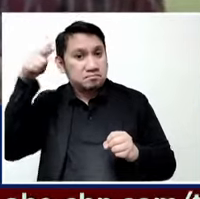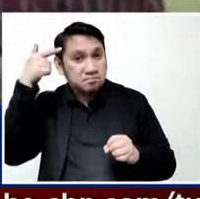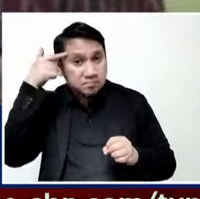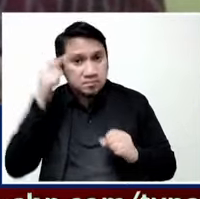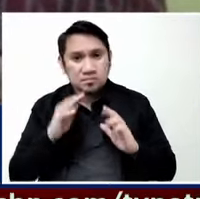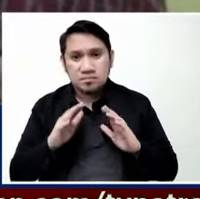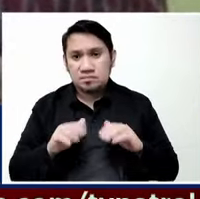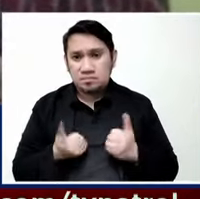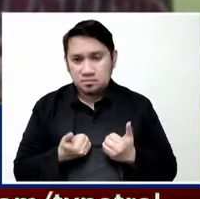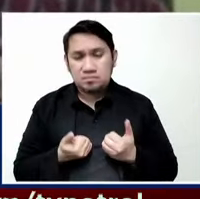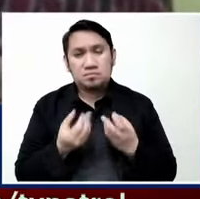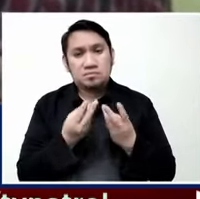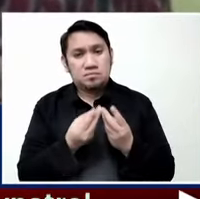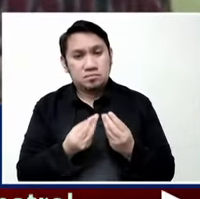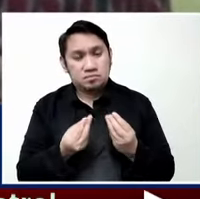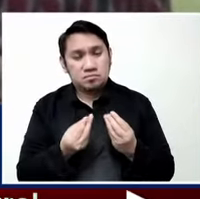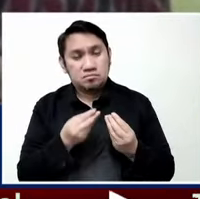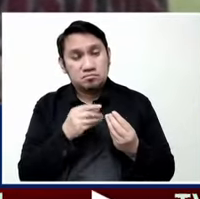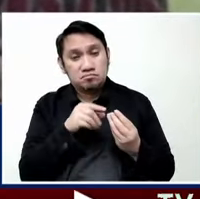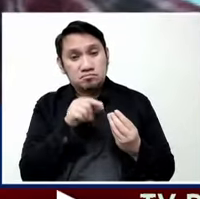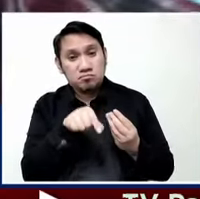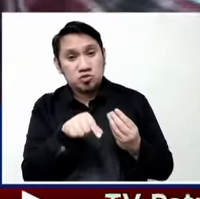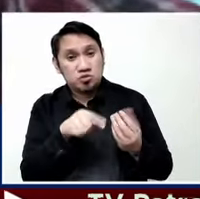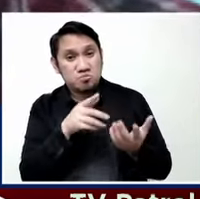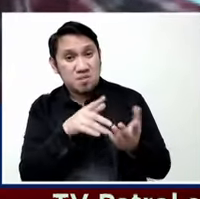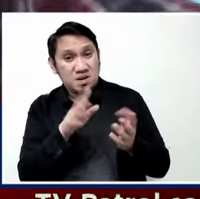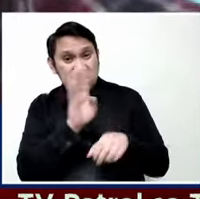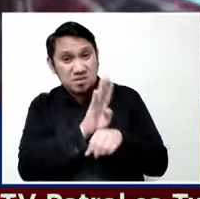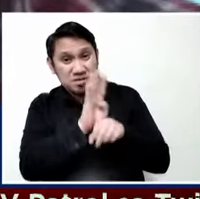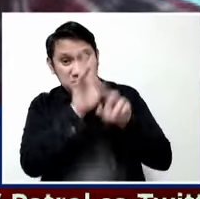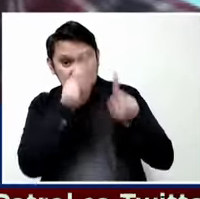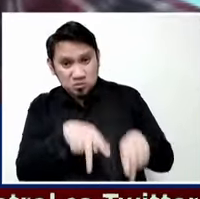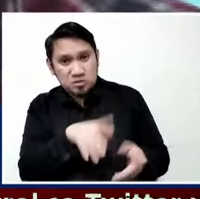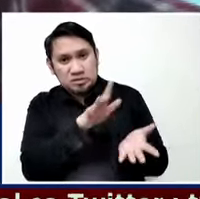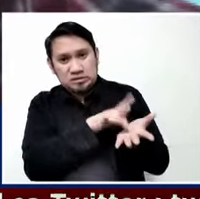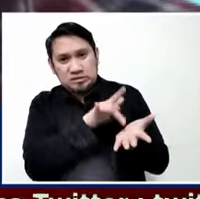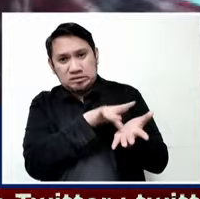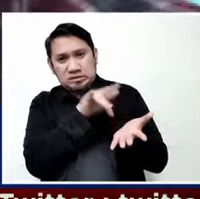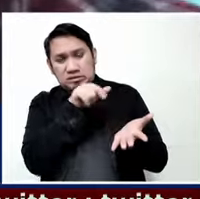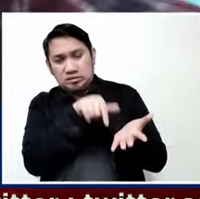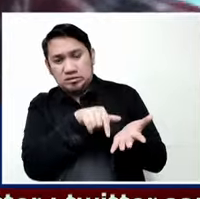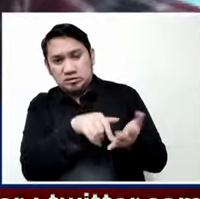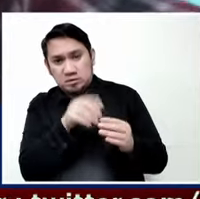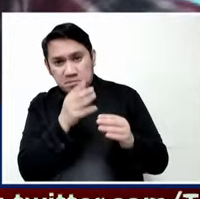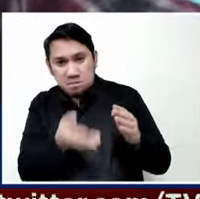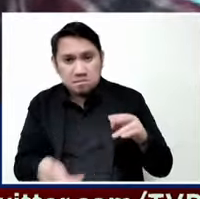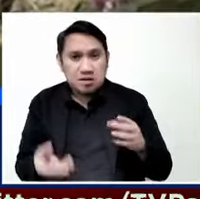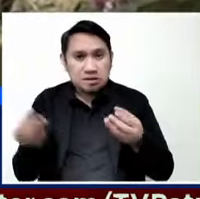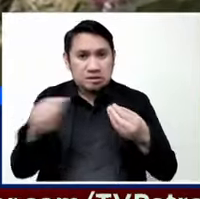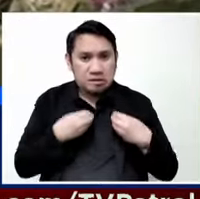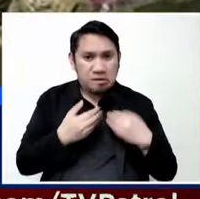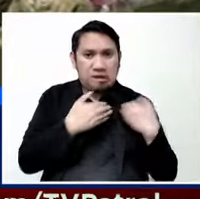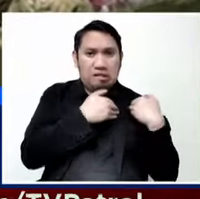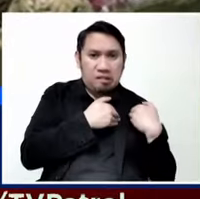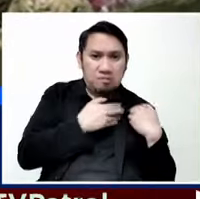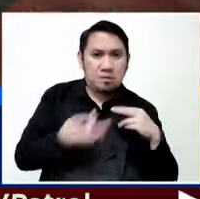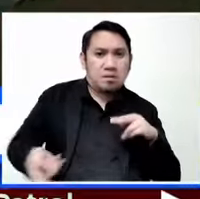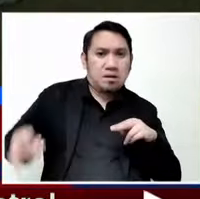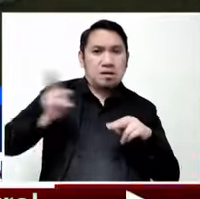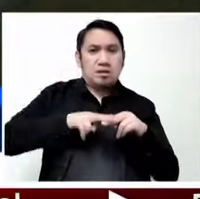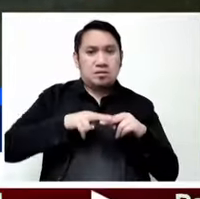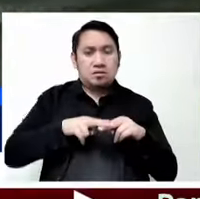upang masawata ang mga negosyanteng nananamantala at nagpapataas sa presyo ng sibuyas. Dapat sana ang papel